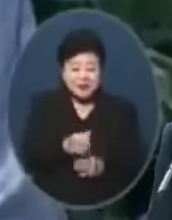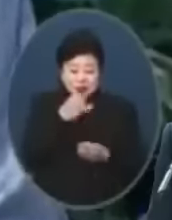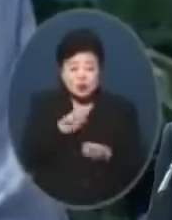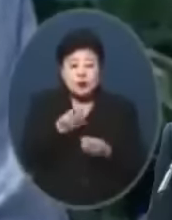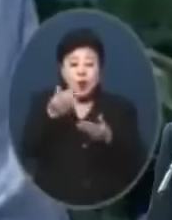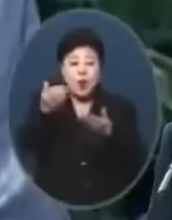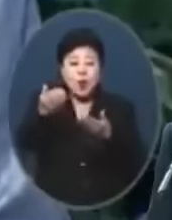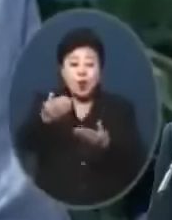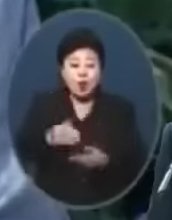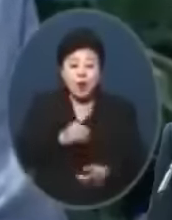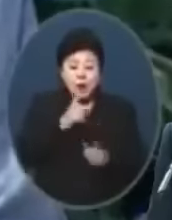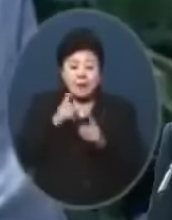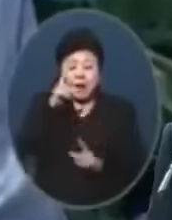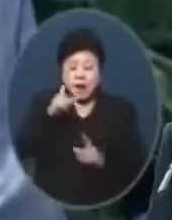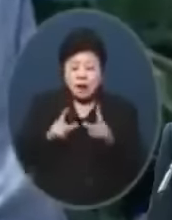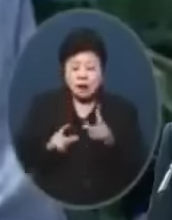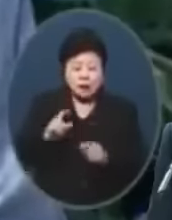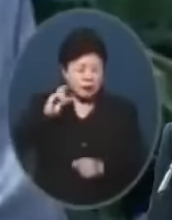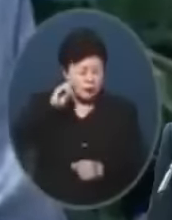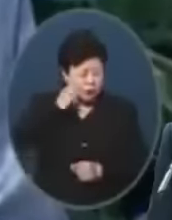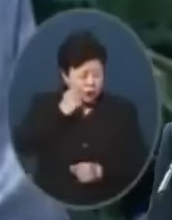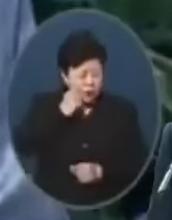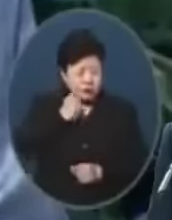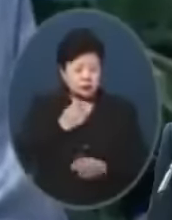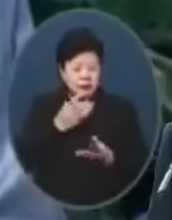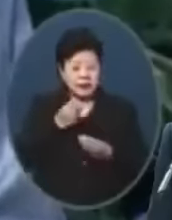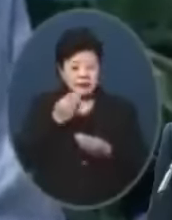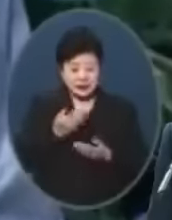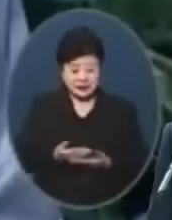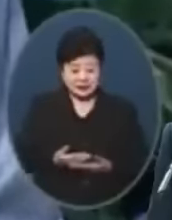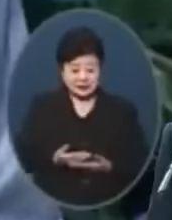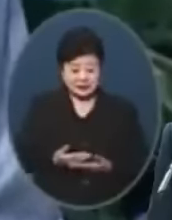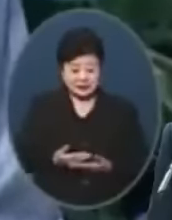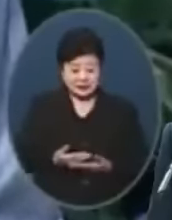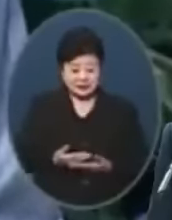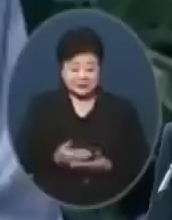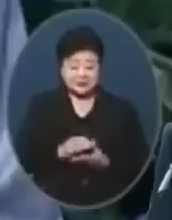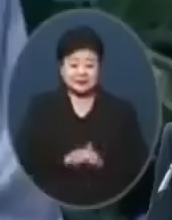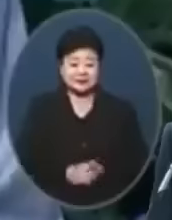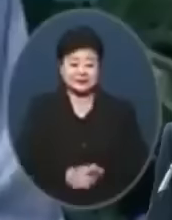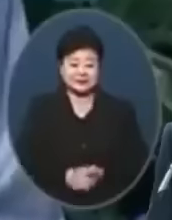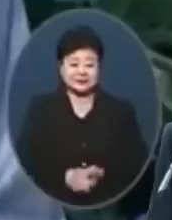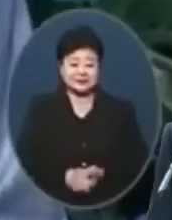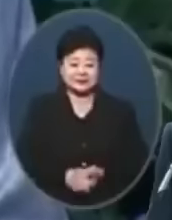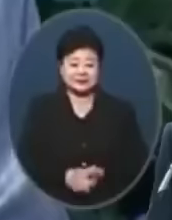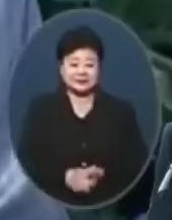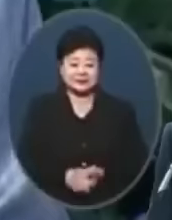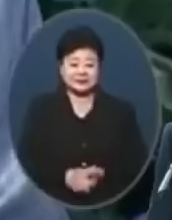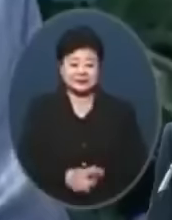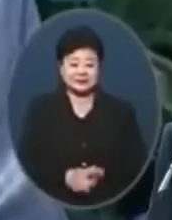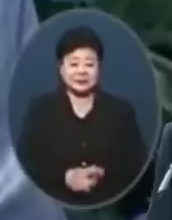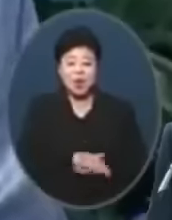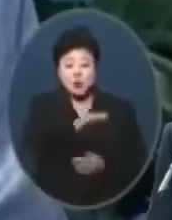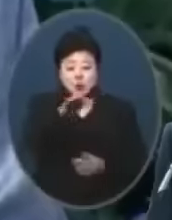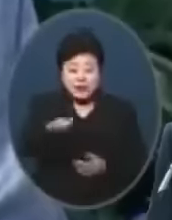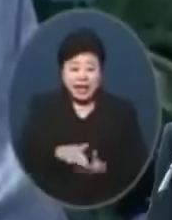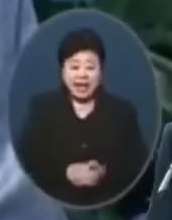축복을 말로 형용할 수가 없습니다. 어떻게 해서 이렇게 될 수 있냐? 그것은